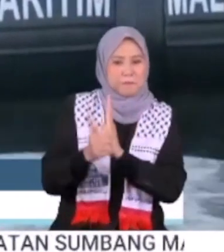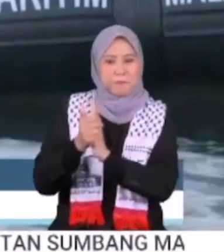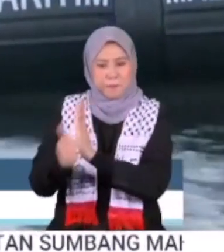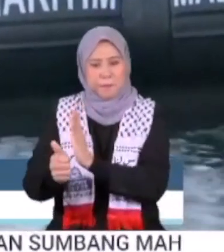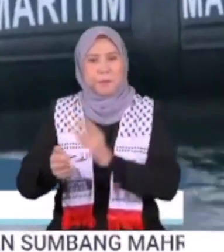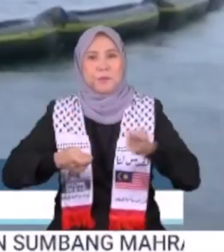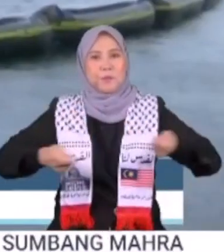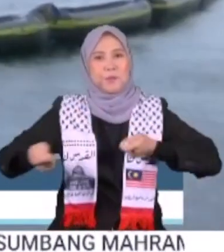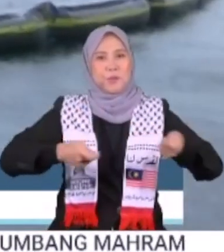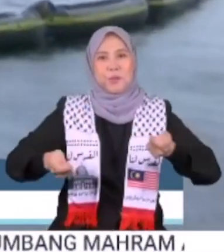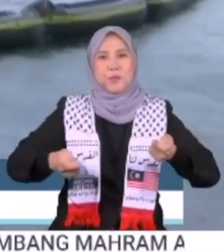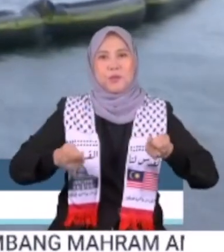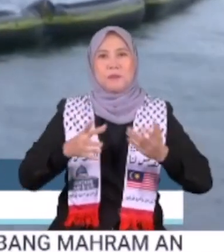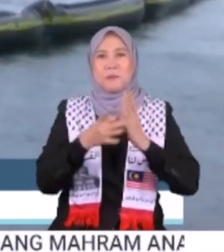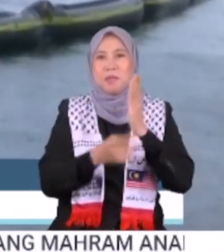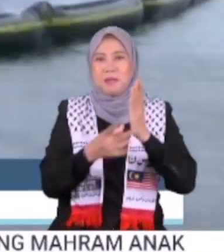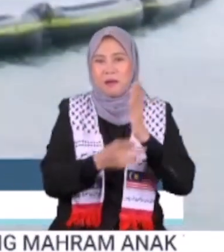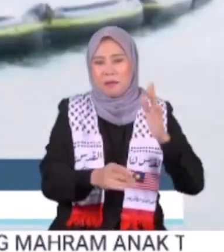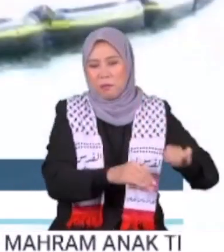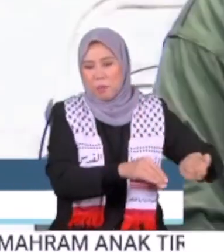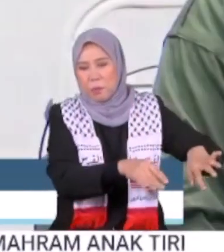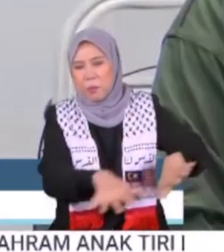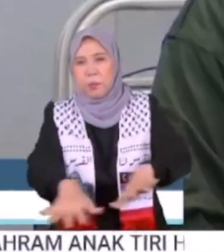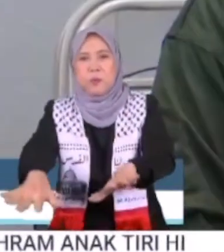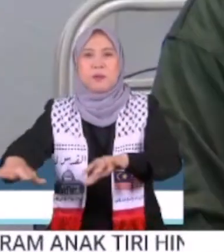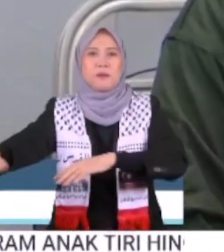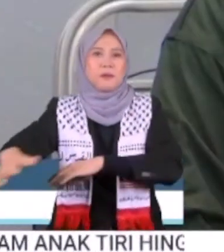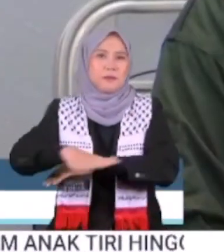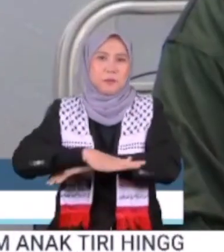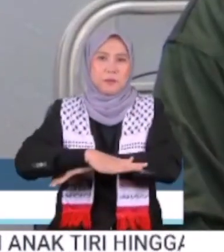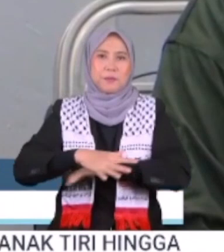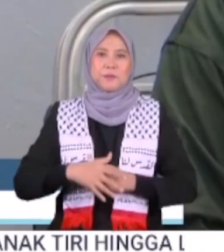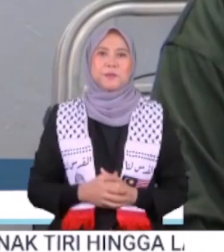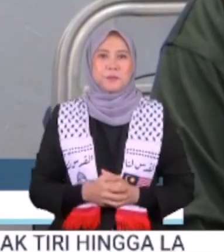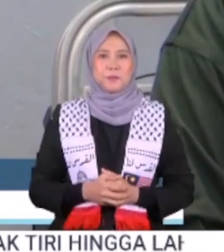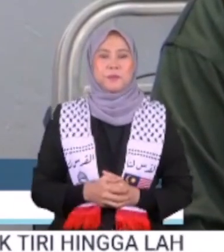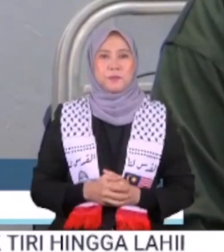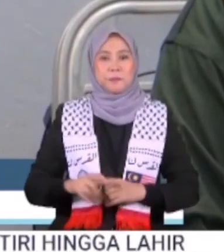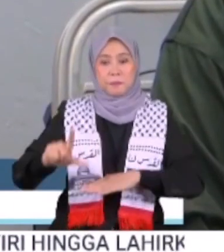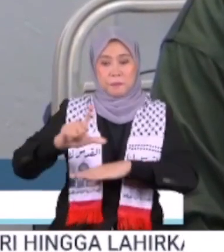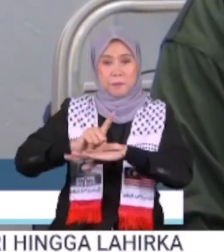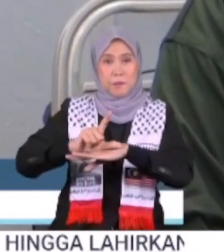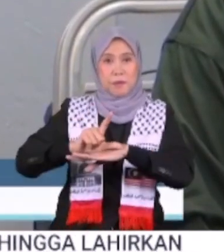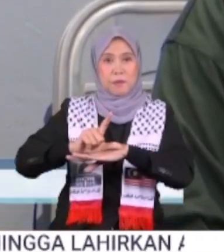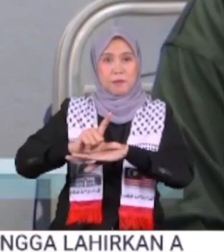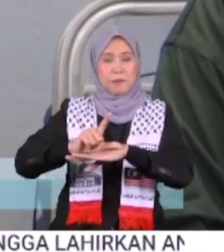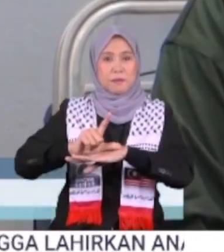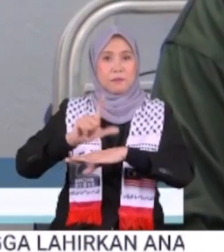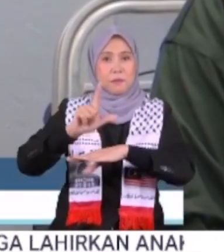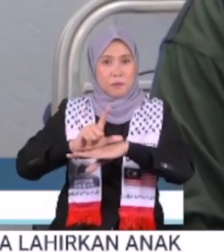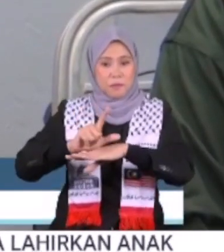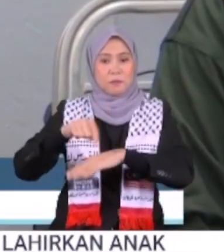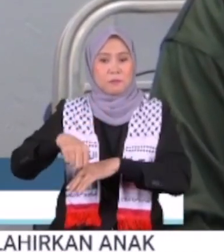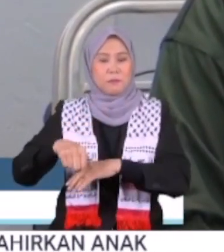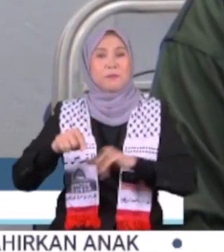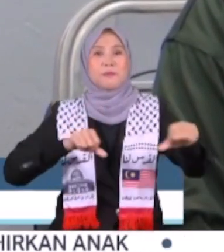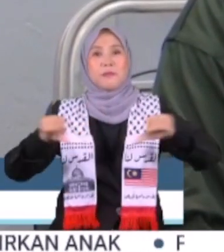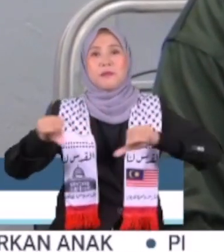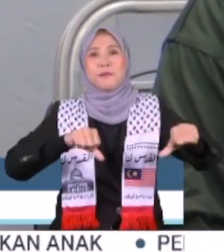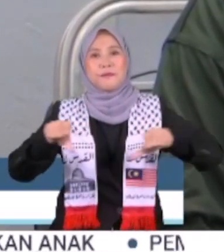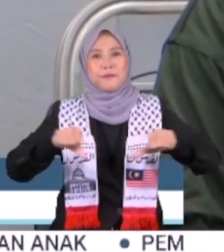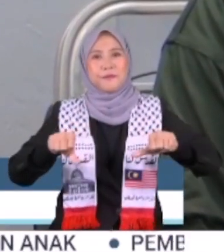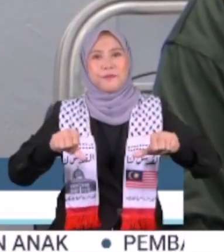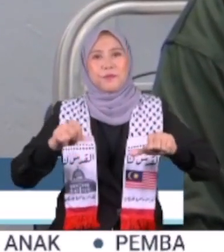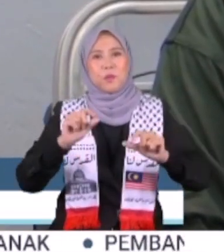dalam mengawal tumpahan minyak. Wilayah Labuan ini adalah antara wilayah yang aktif